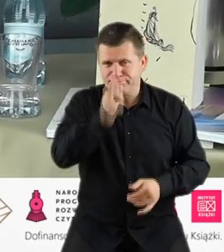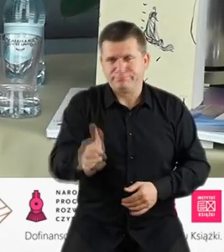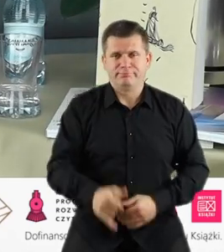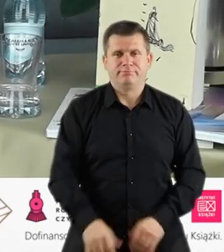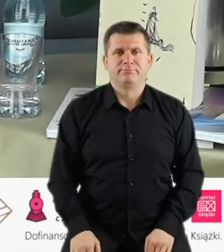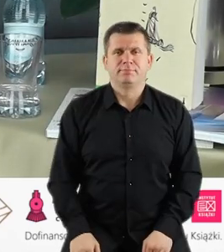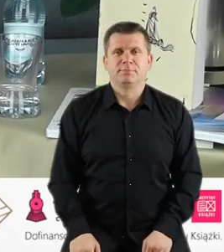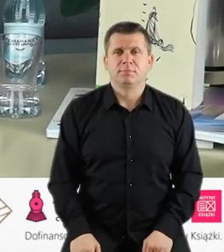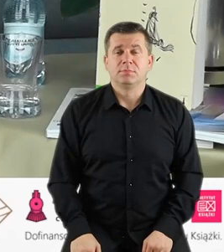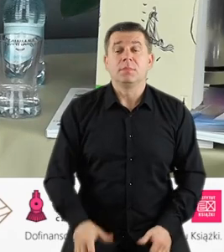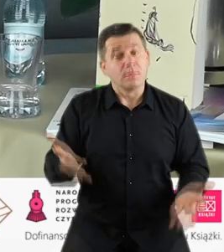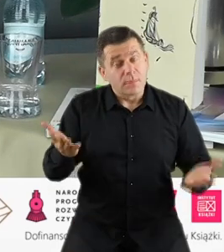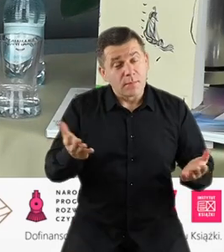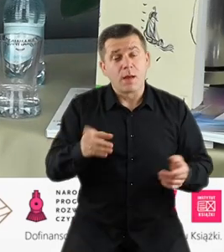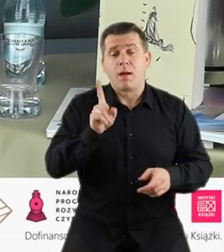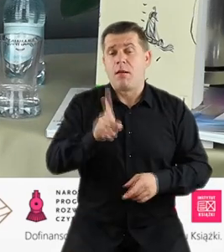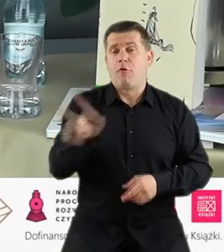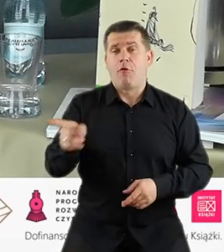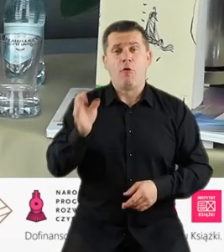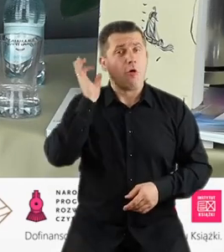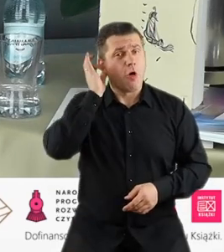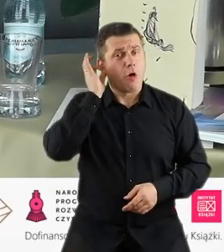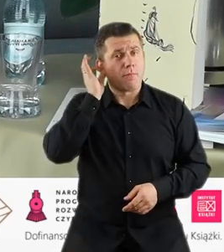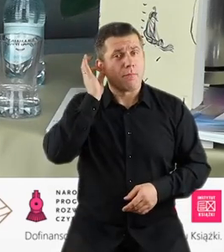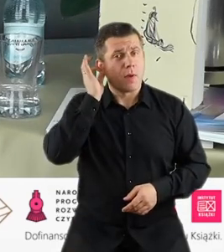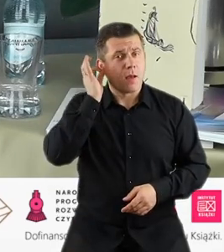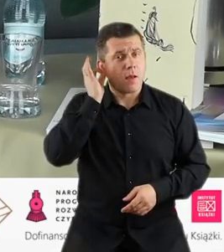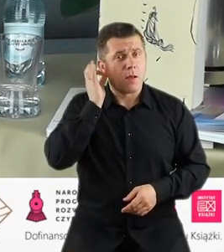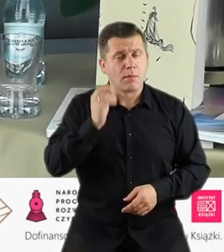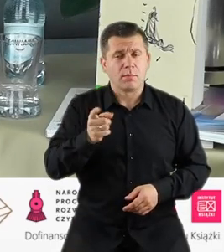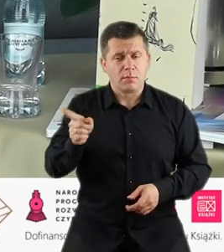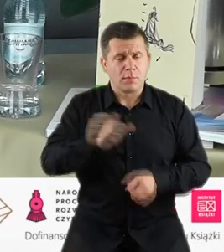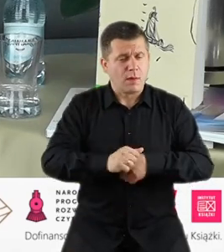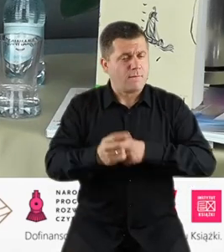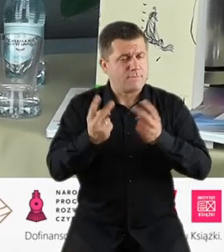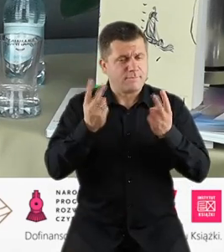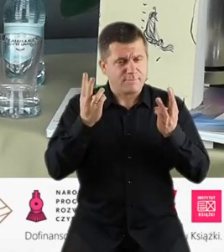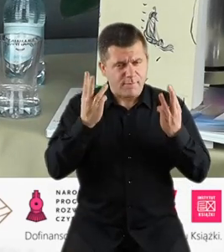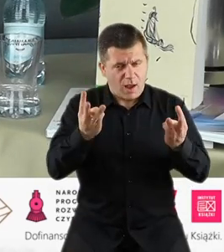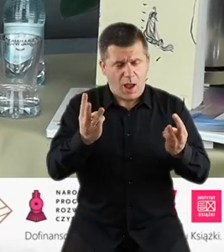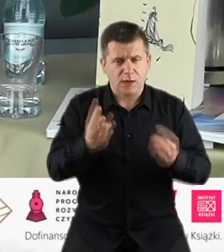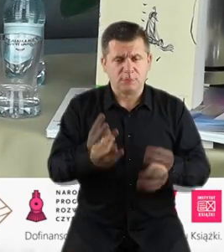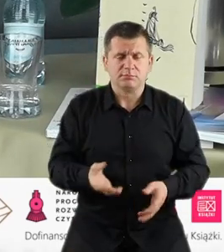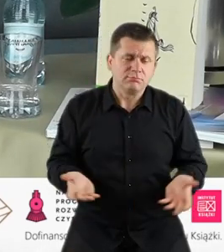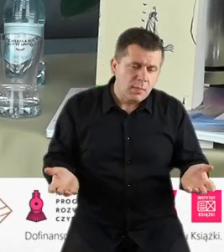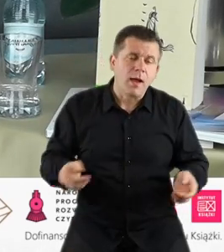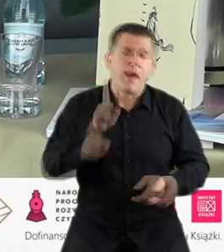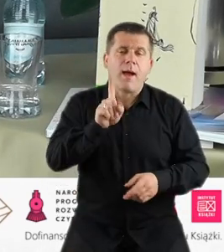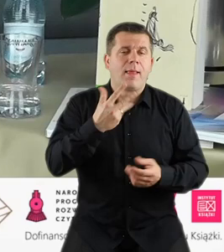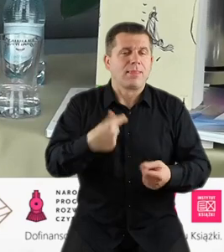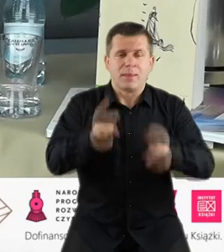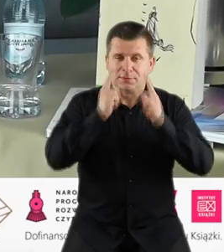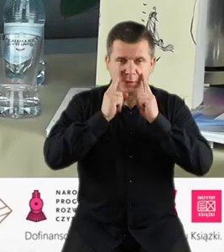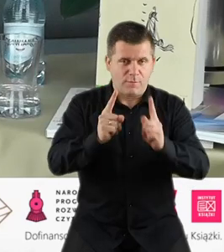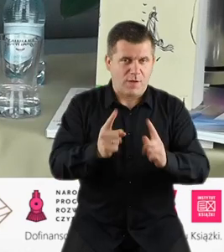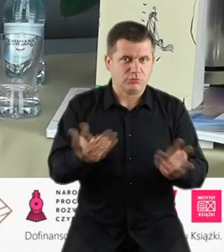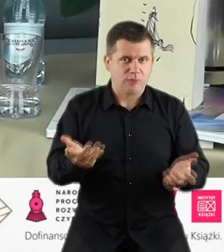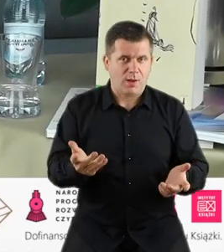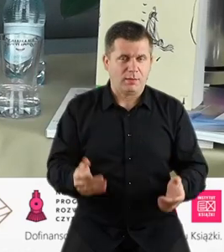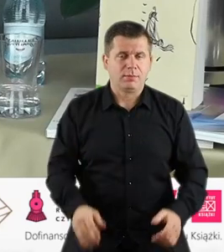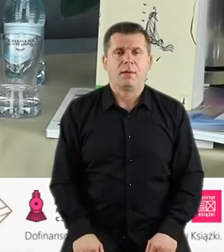funkcjonowało. No ale te kobiety, których rola jest tak fundamentalna, że wręcz niezauważalna,